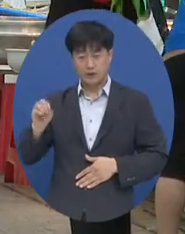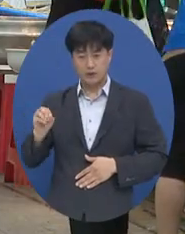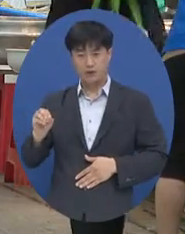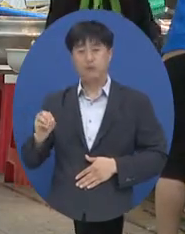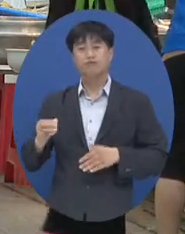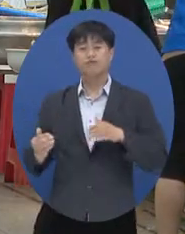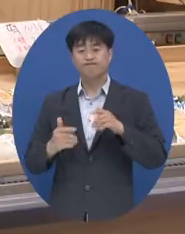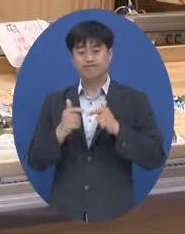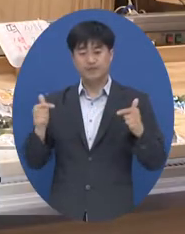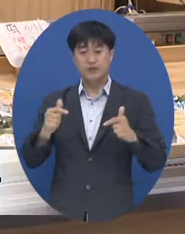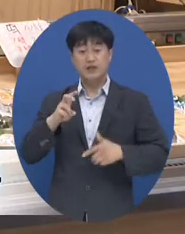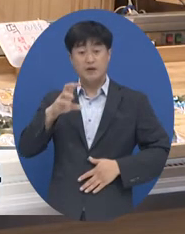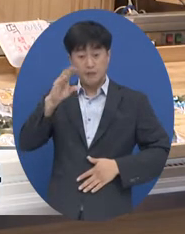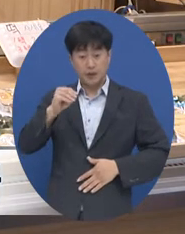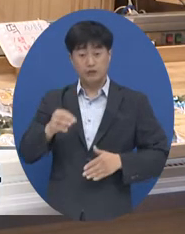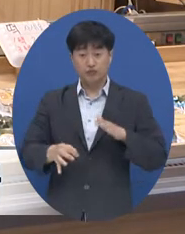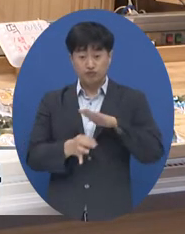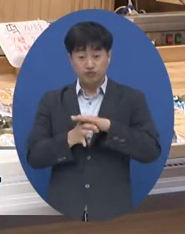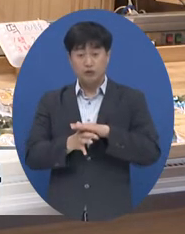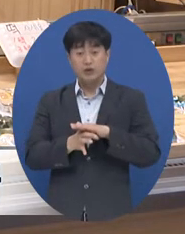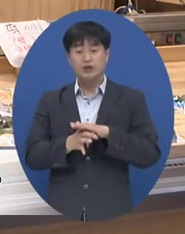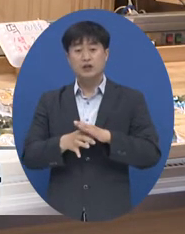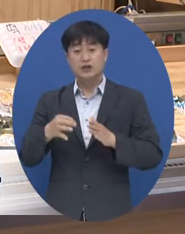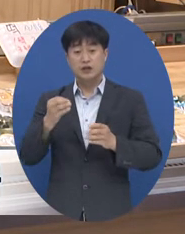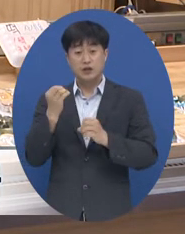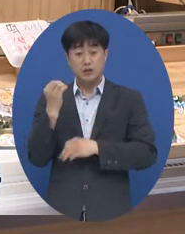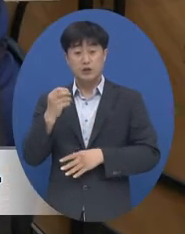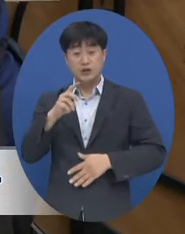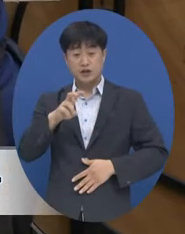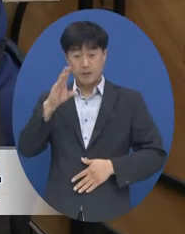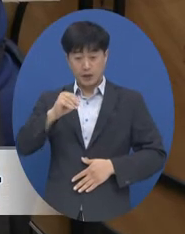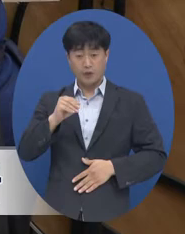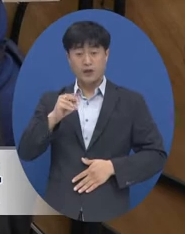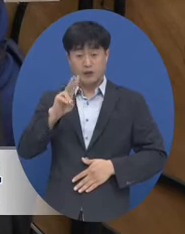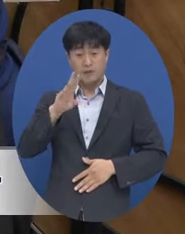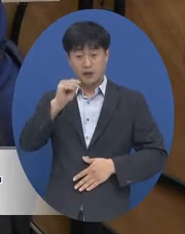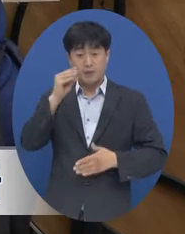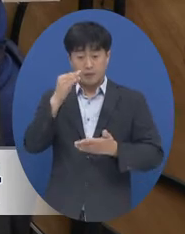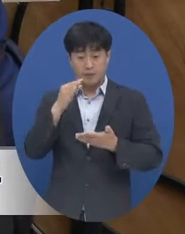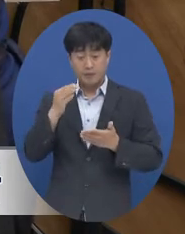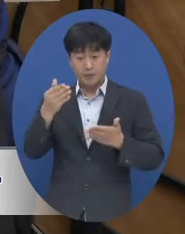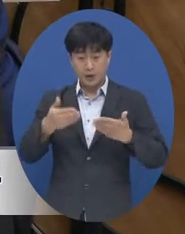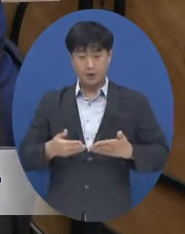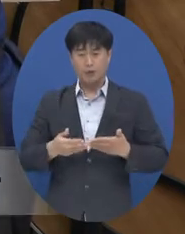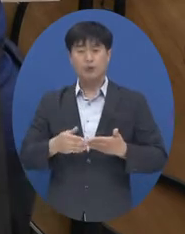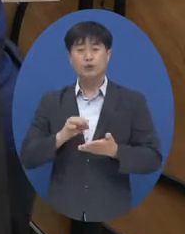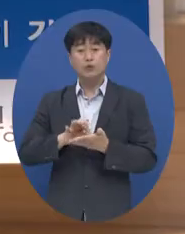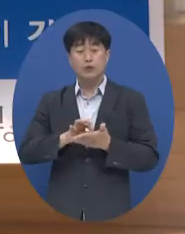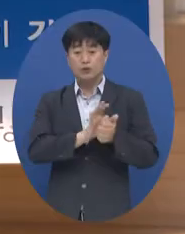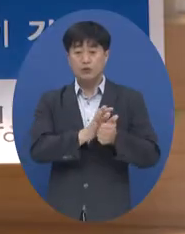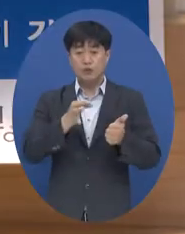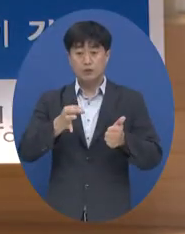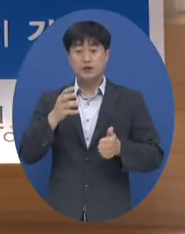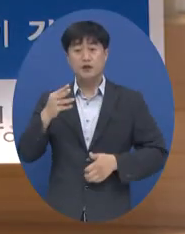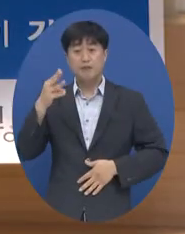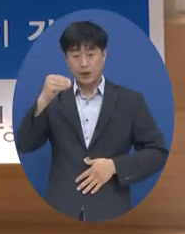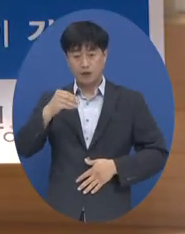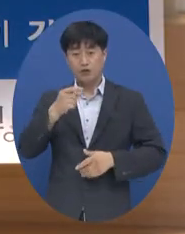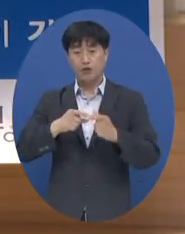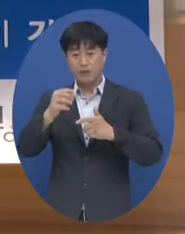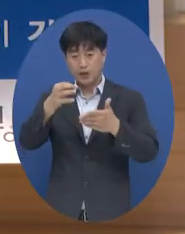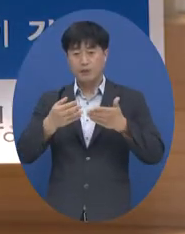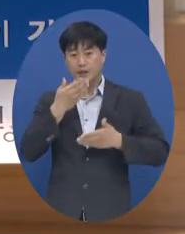25%로 늘어납니다. 20만 원을 충전하면 기본 인센티브인 2만 원을 받고 경기도 소비지원금인 3만 원을 추가로 받을 수